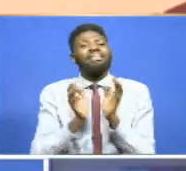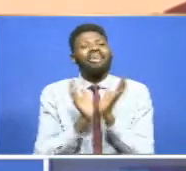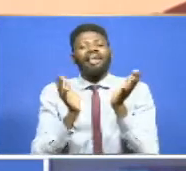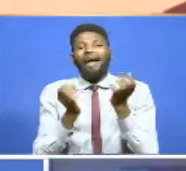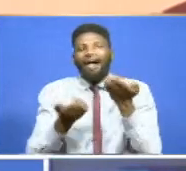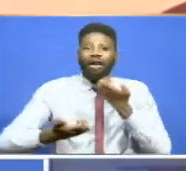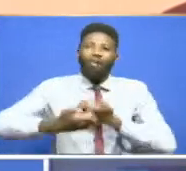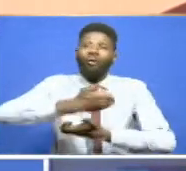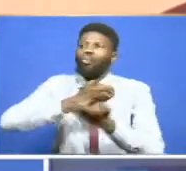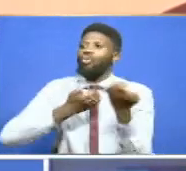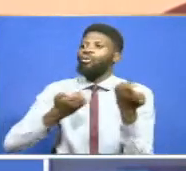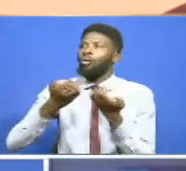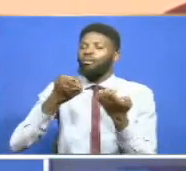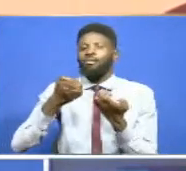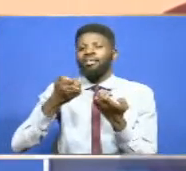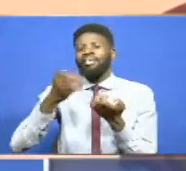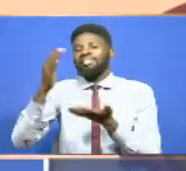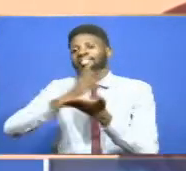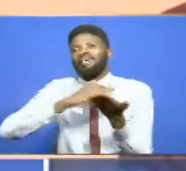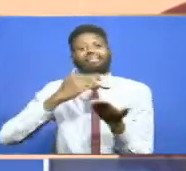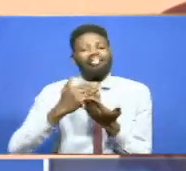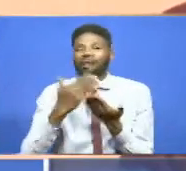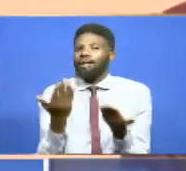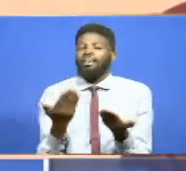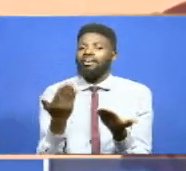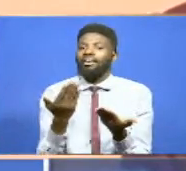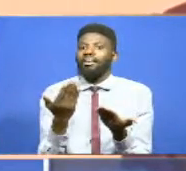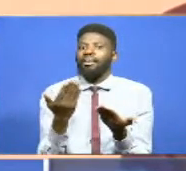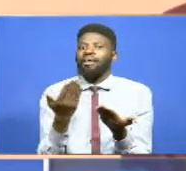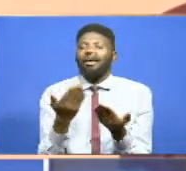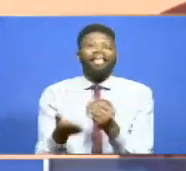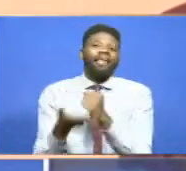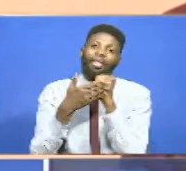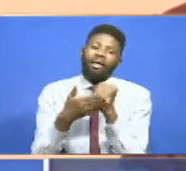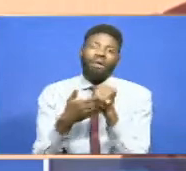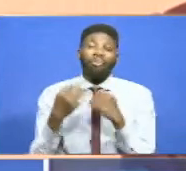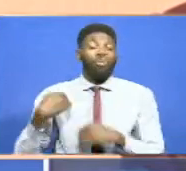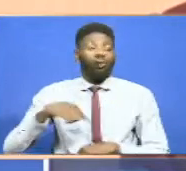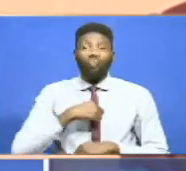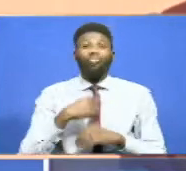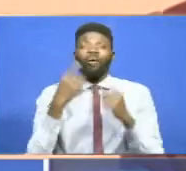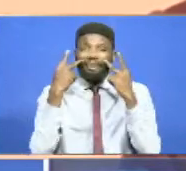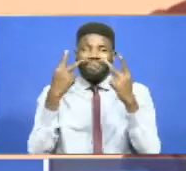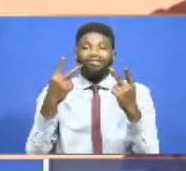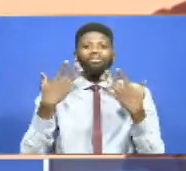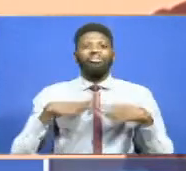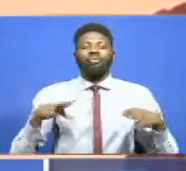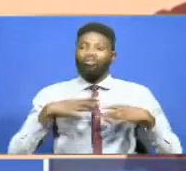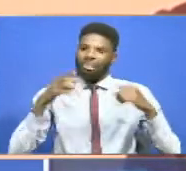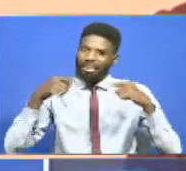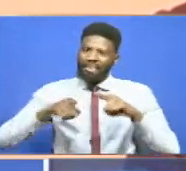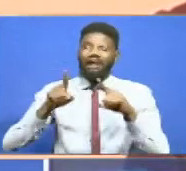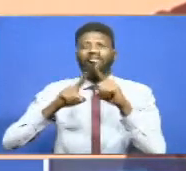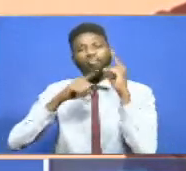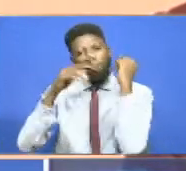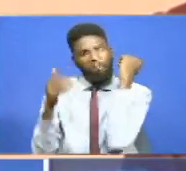economic sector. We see the people who have been, you know, and badly so affected are people from even